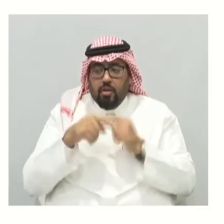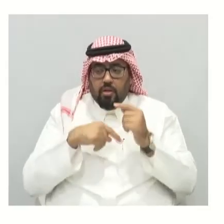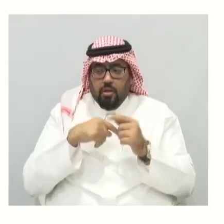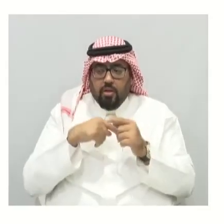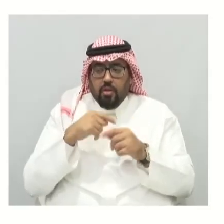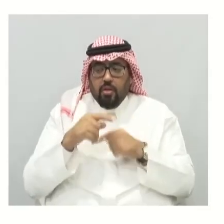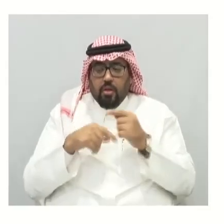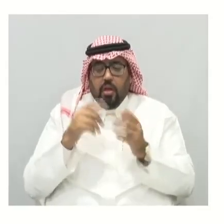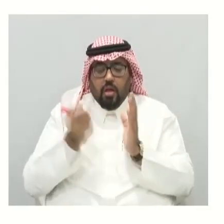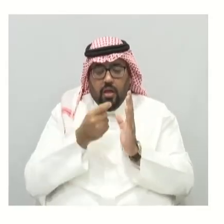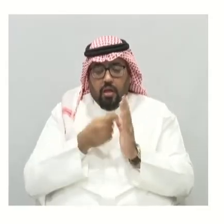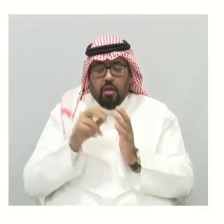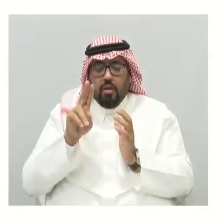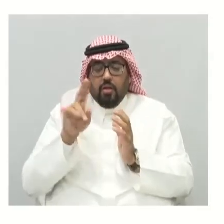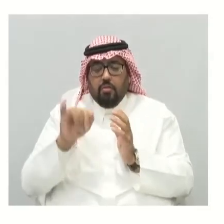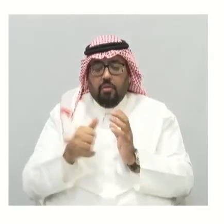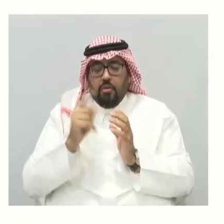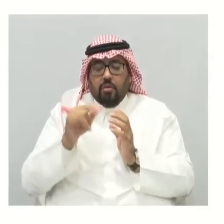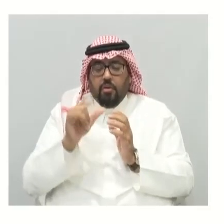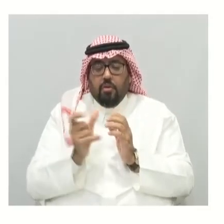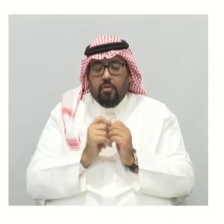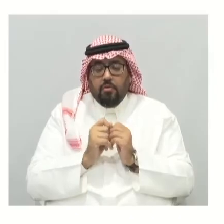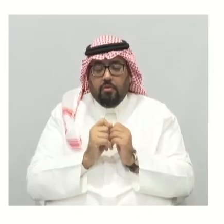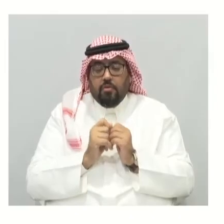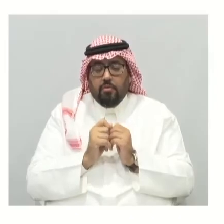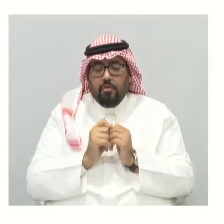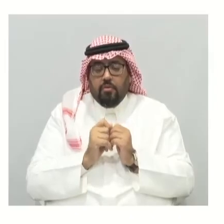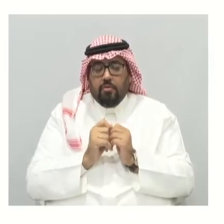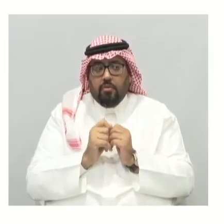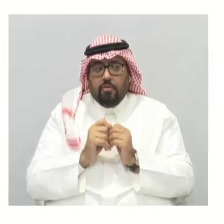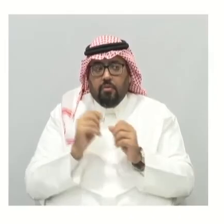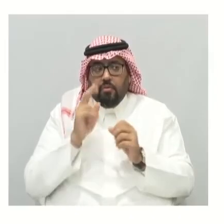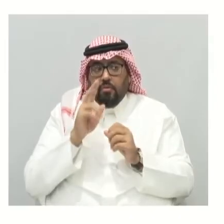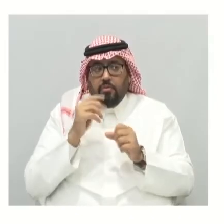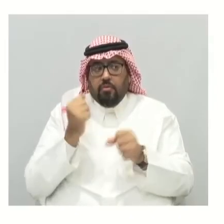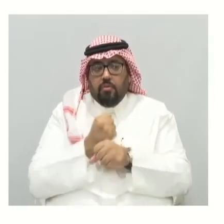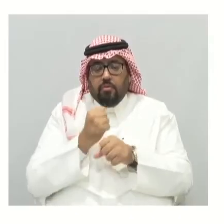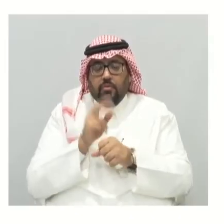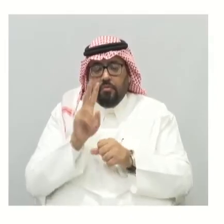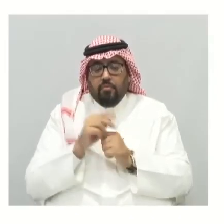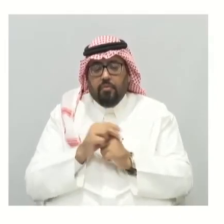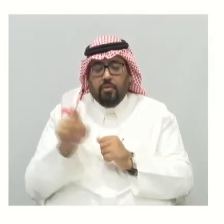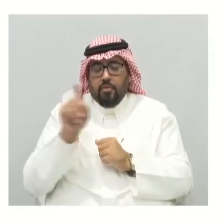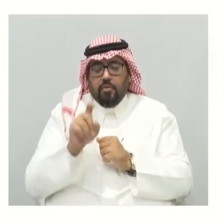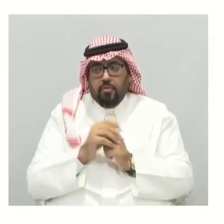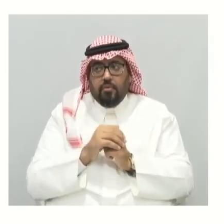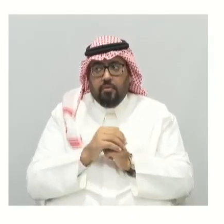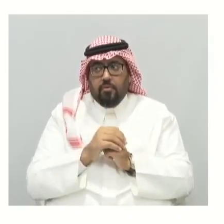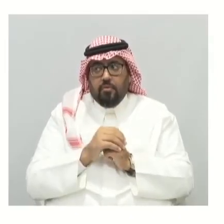حل التمارين بسم الله تعالى نشوف عندنا السؤال